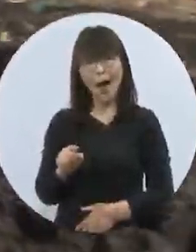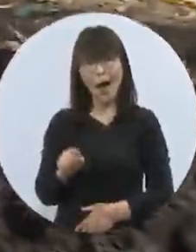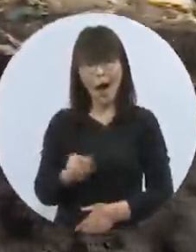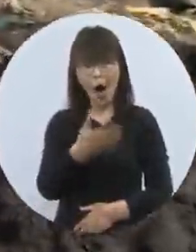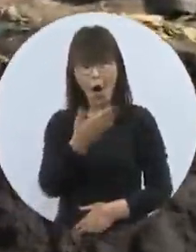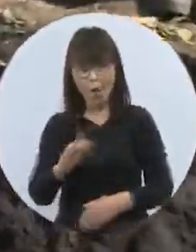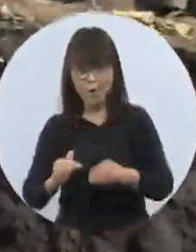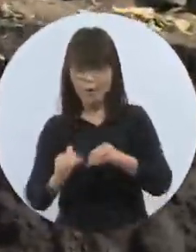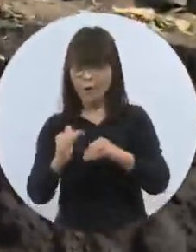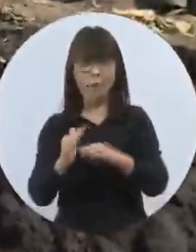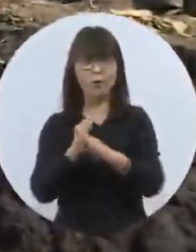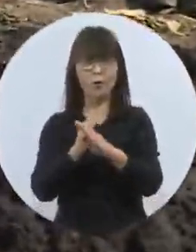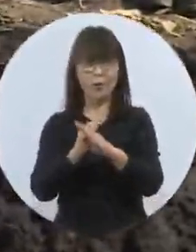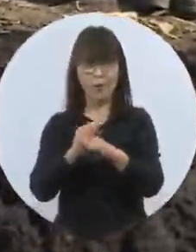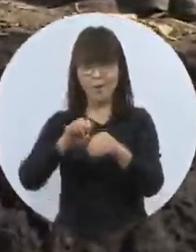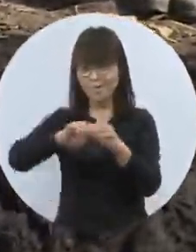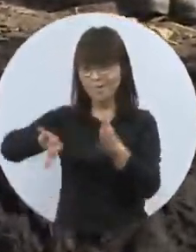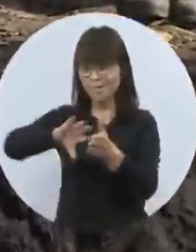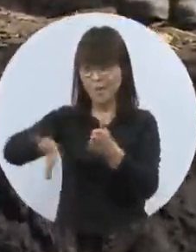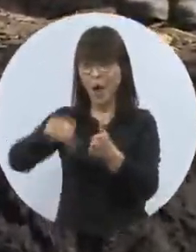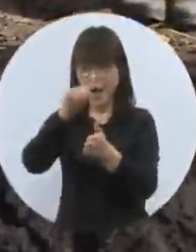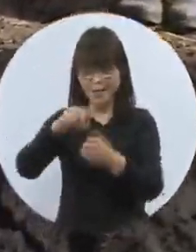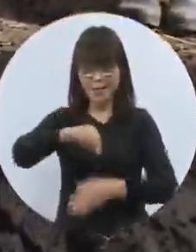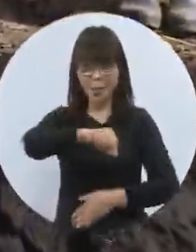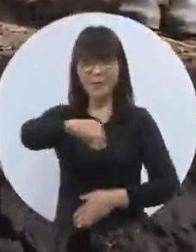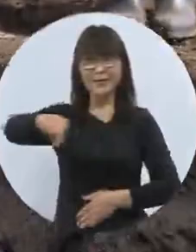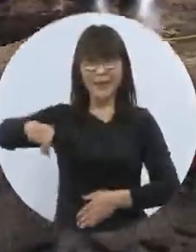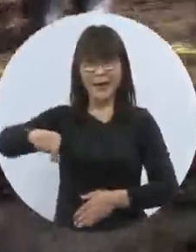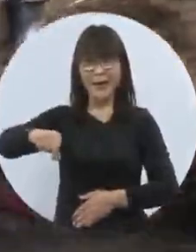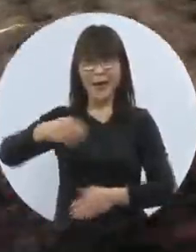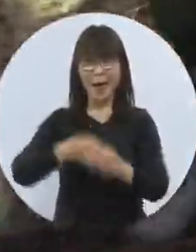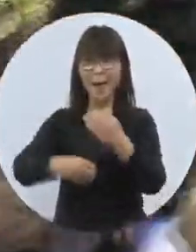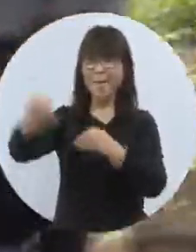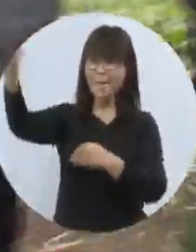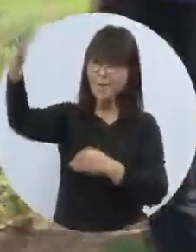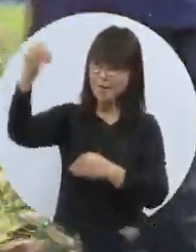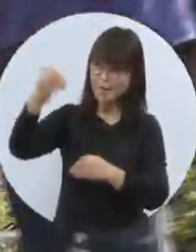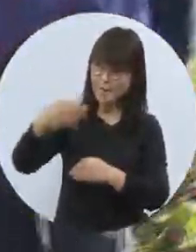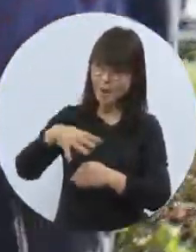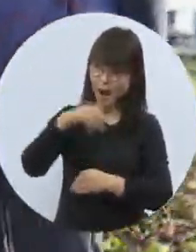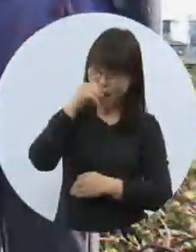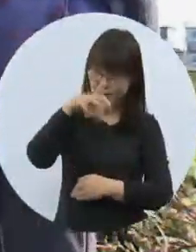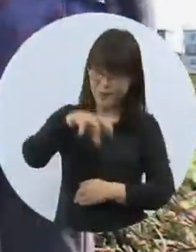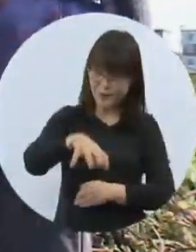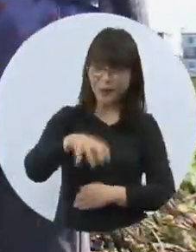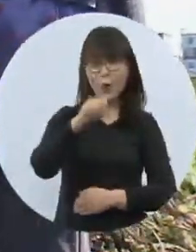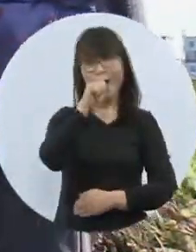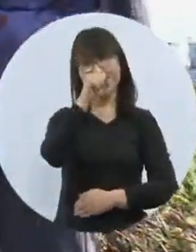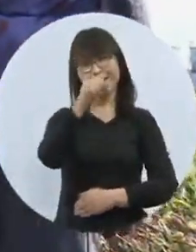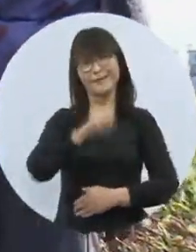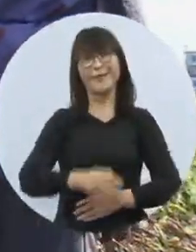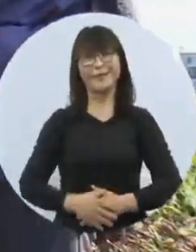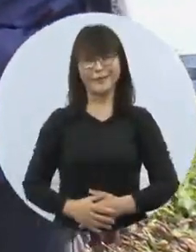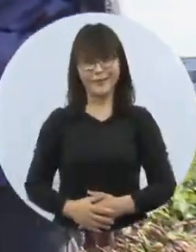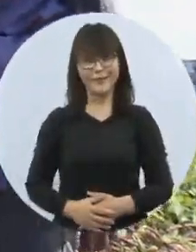水はけのいい土地で日当たりのいい土地がいいんですよね。